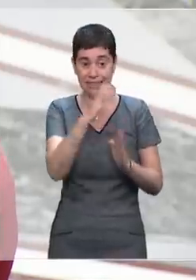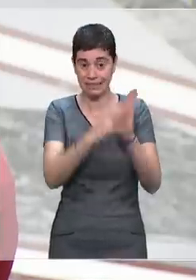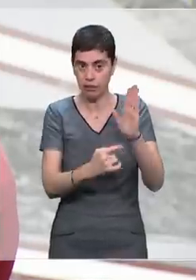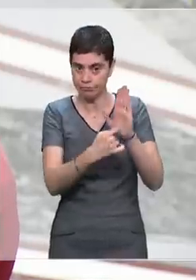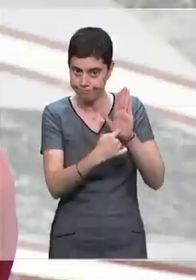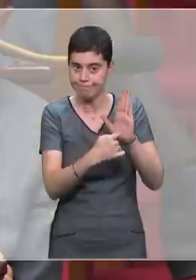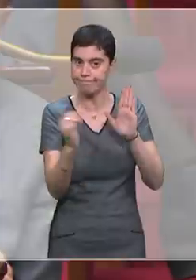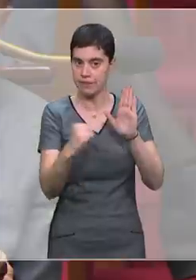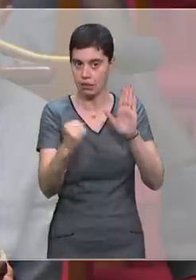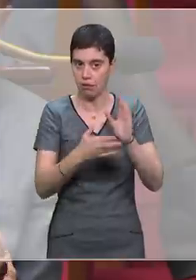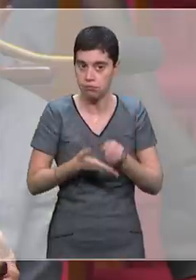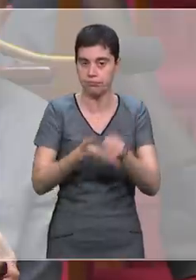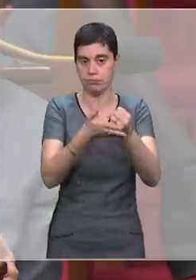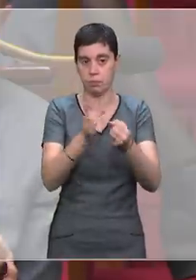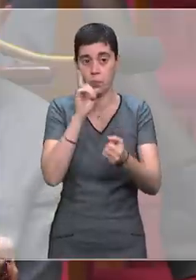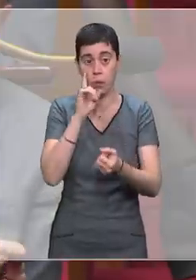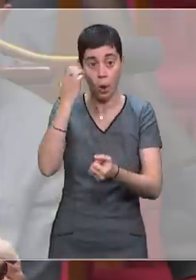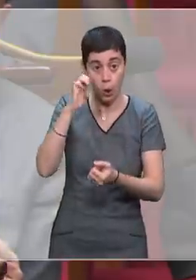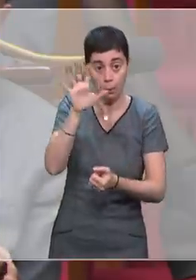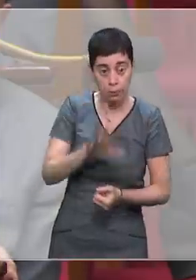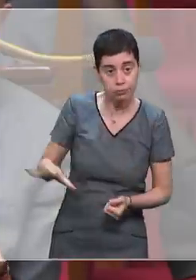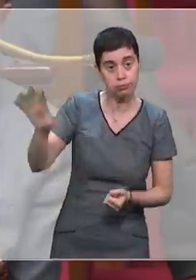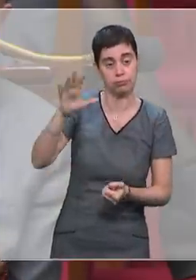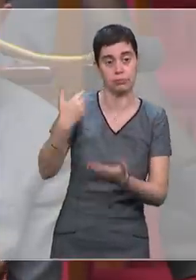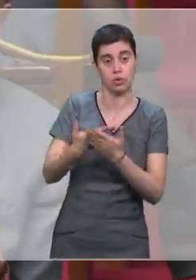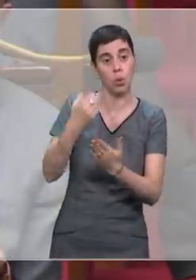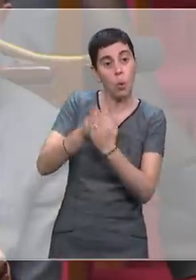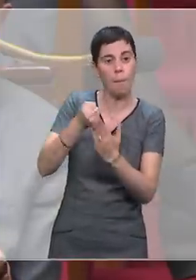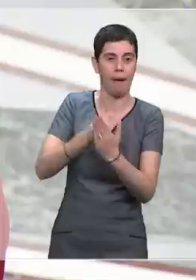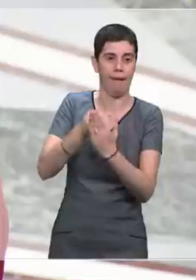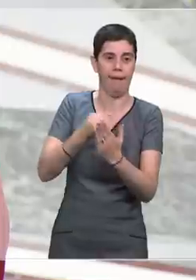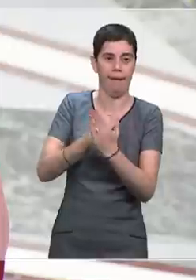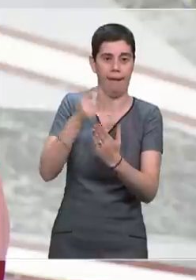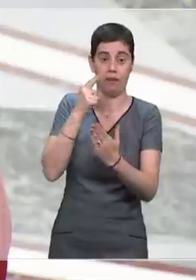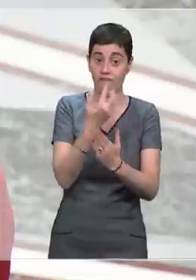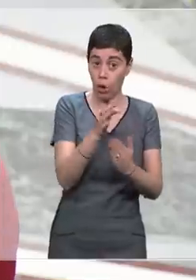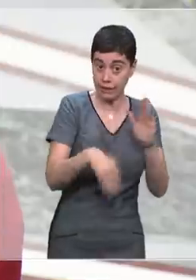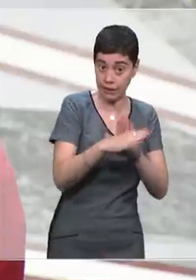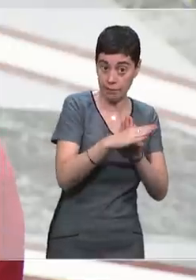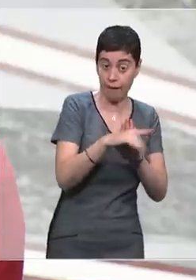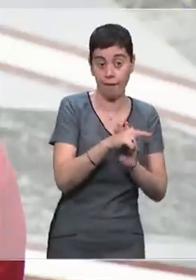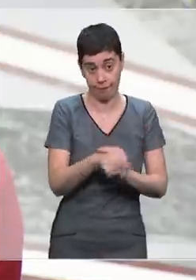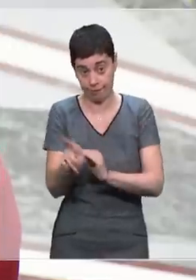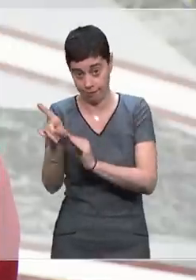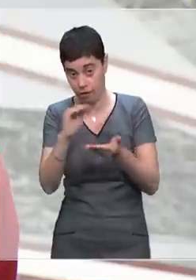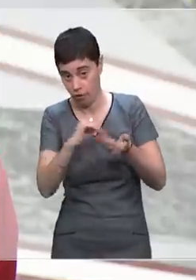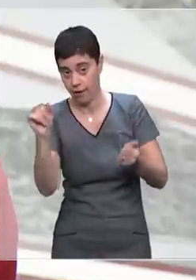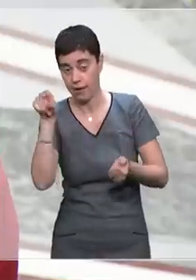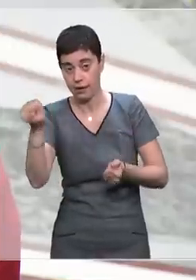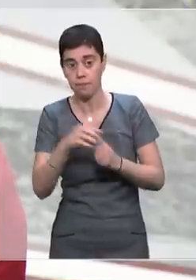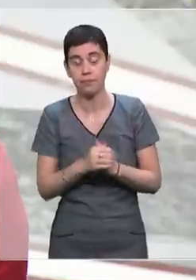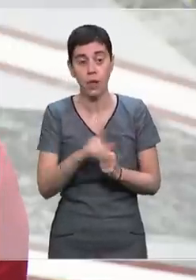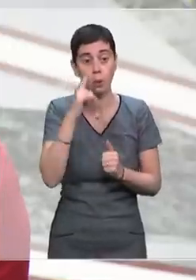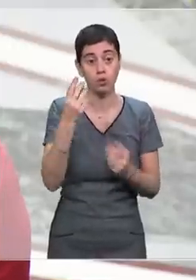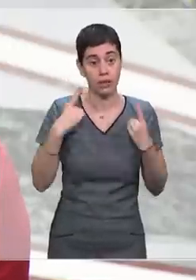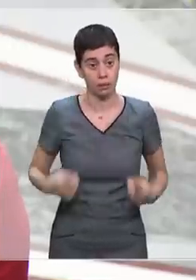également parce qu'il porte au niveau européen le combat que nous avons d'abord mené au plan national. Monsieur le député Dominique Potier,